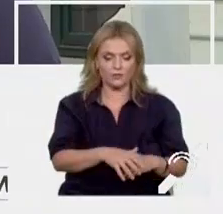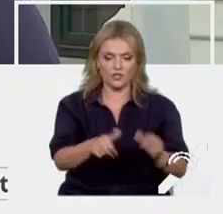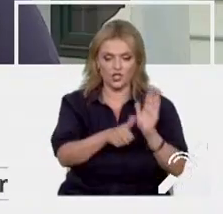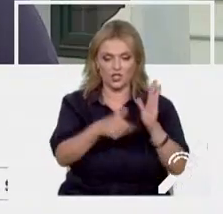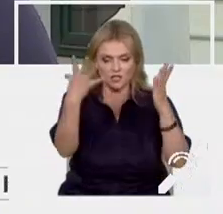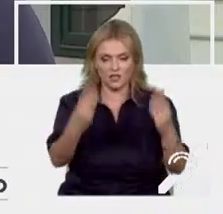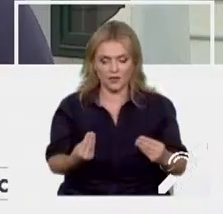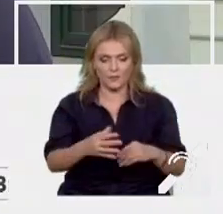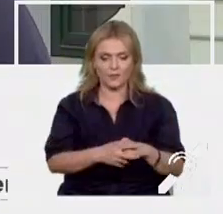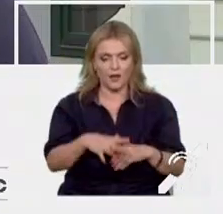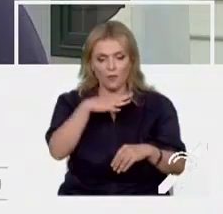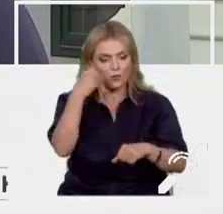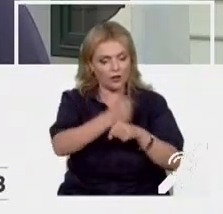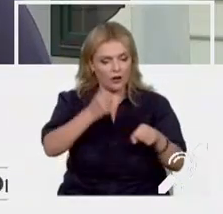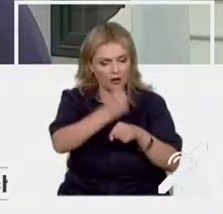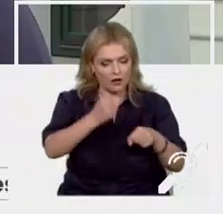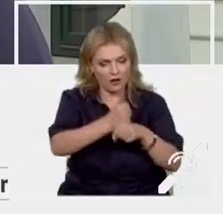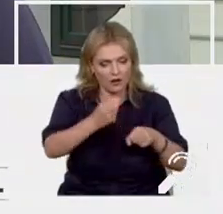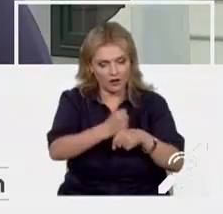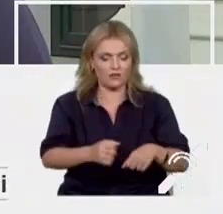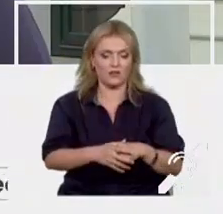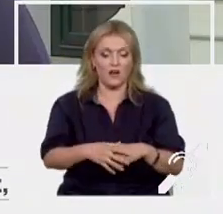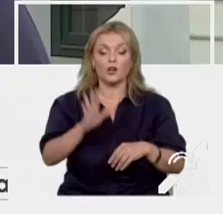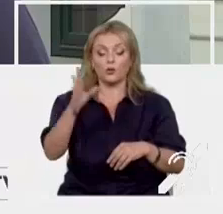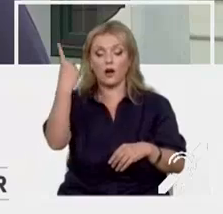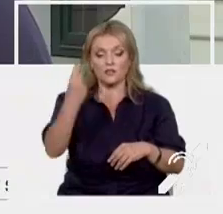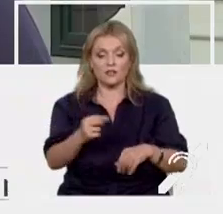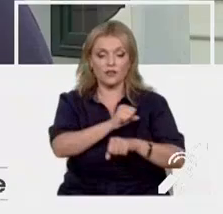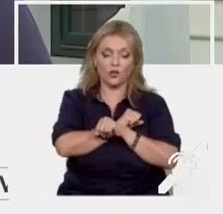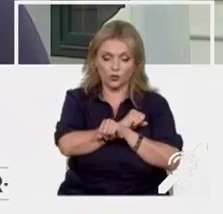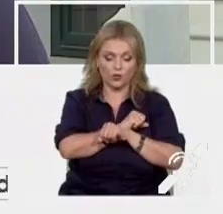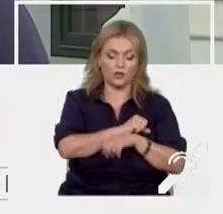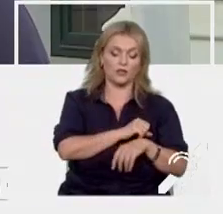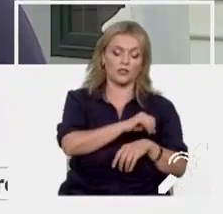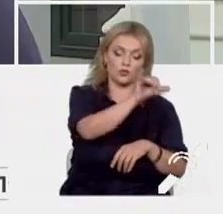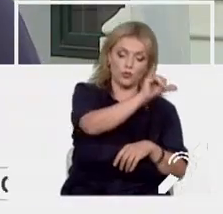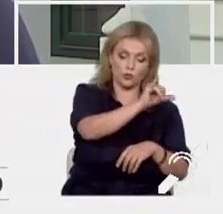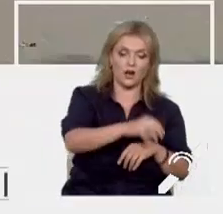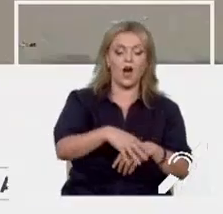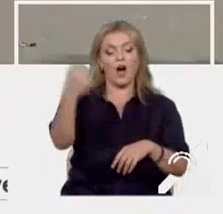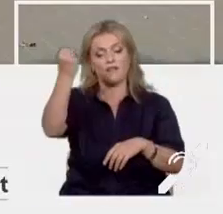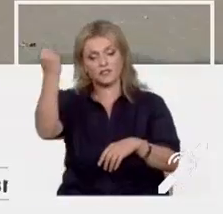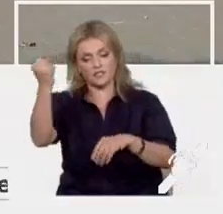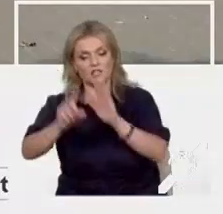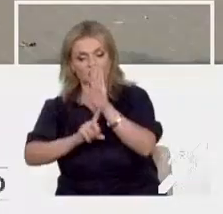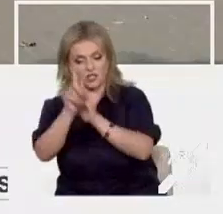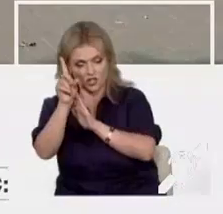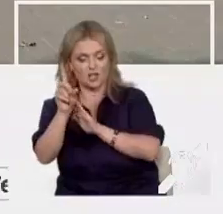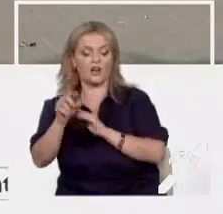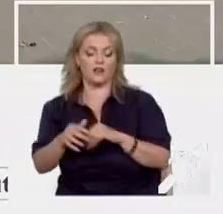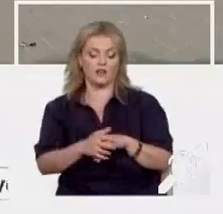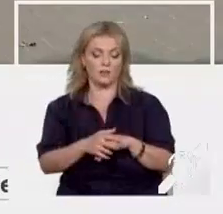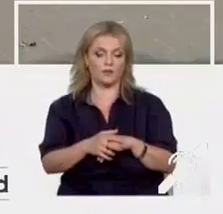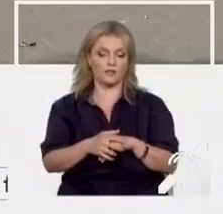Da. Lucrăm mult acolo, avem numai o zi de odihnă, sâmbătă, și duminică începem săptămâna. Un program mai lung